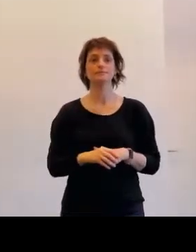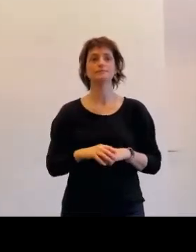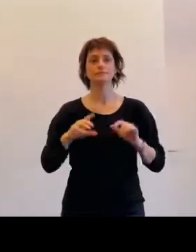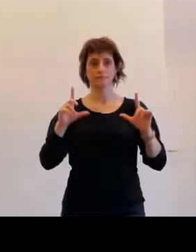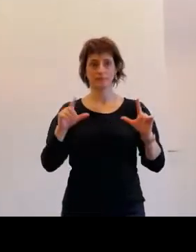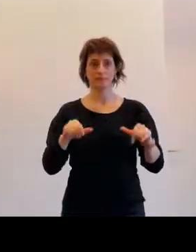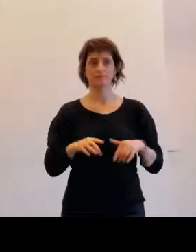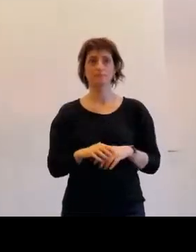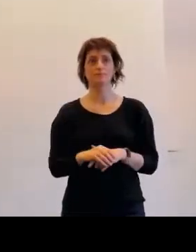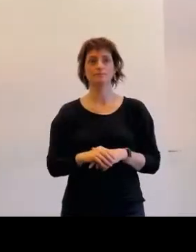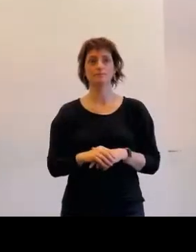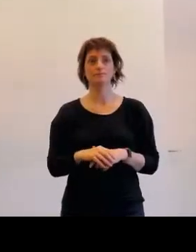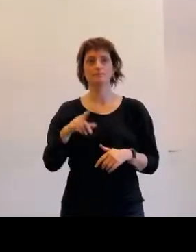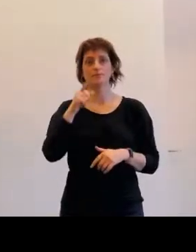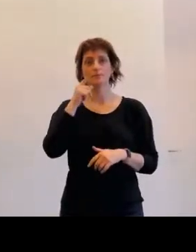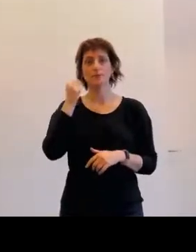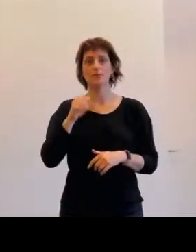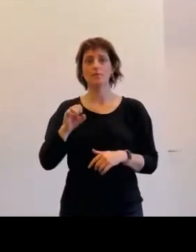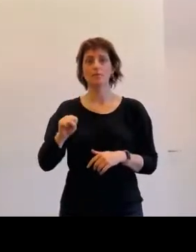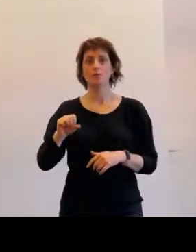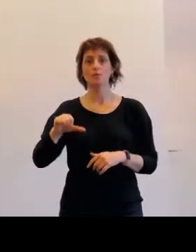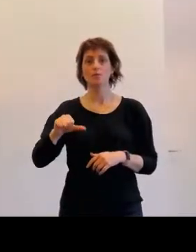Présente. Ousmane Samb.